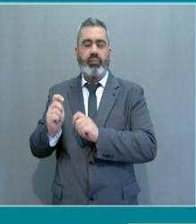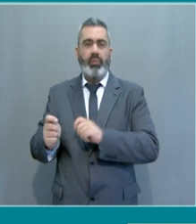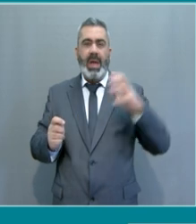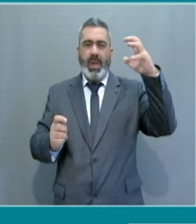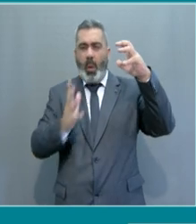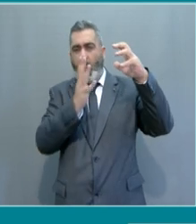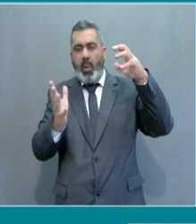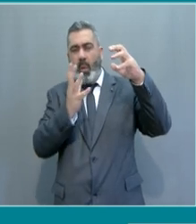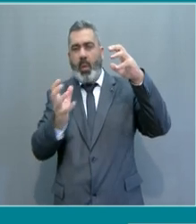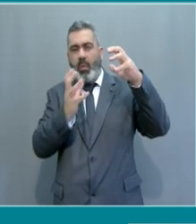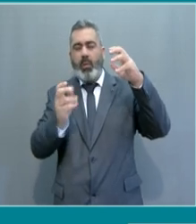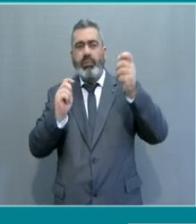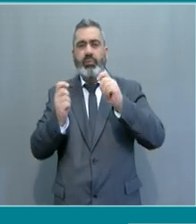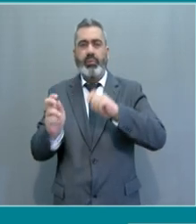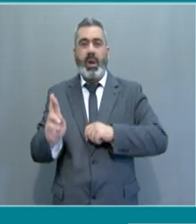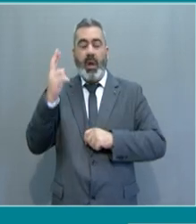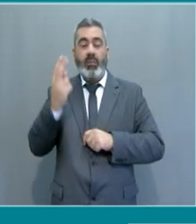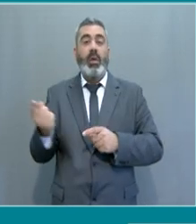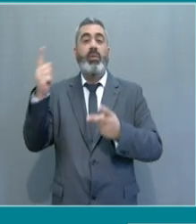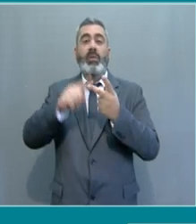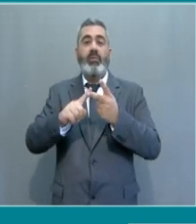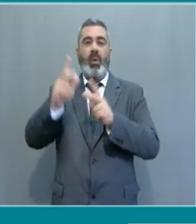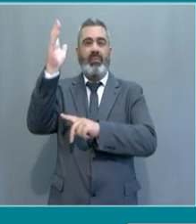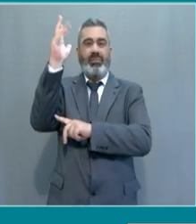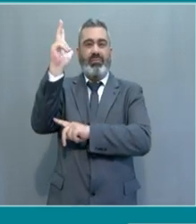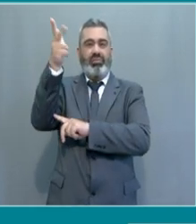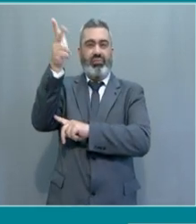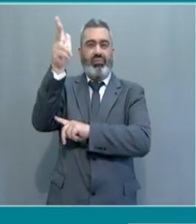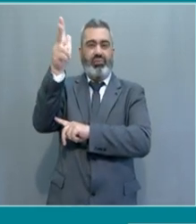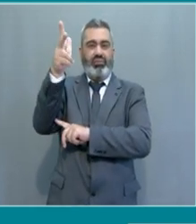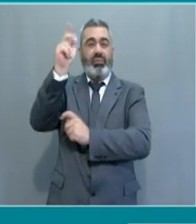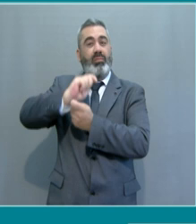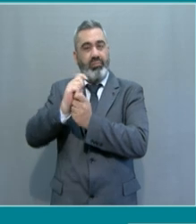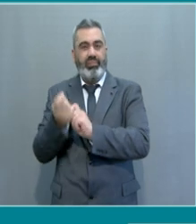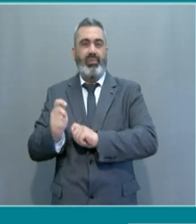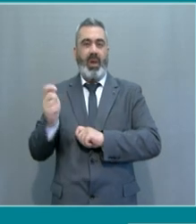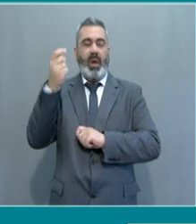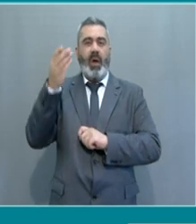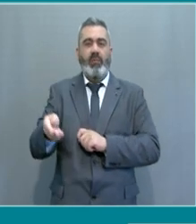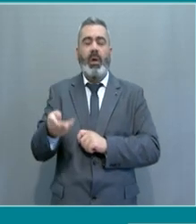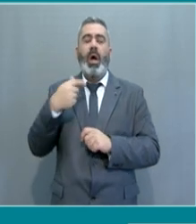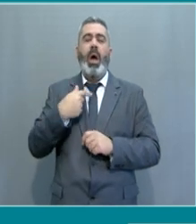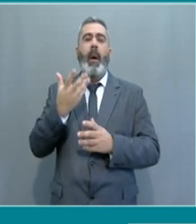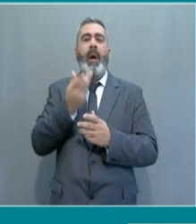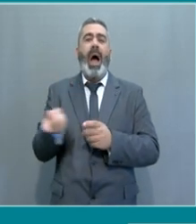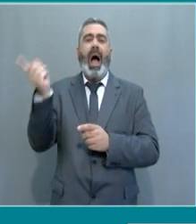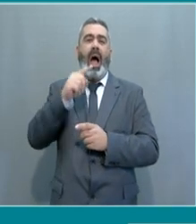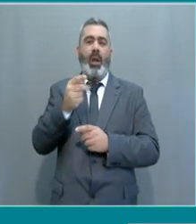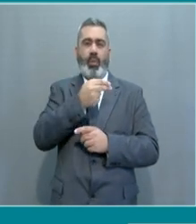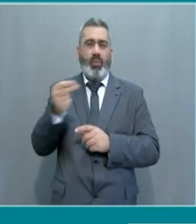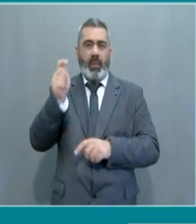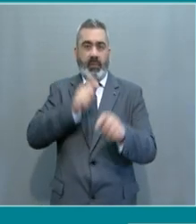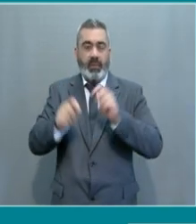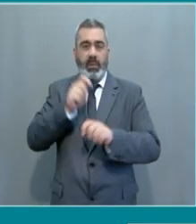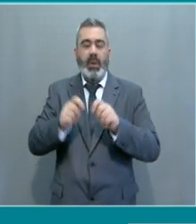και ολικά πάρκα, και ένα μεγάλο χαρτοφυλάκιο άνω των 2 γιγαβάτ σε ανάπτυξη, το οποίο